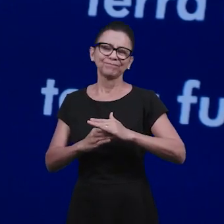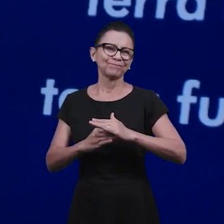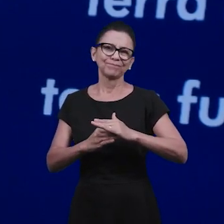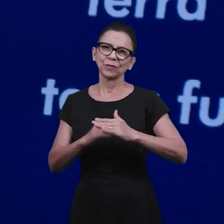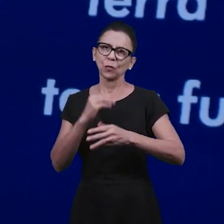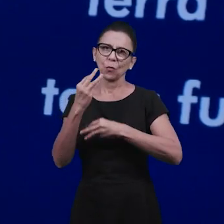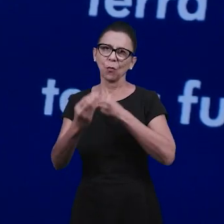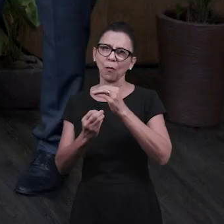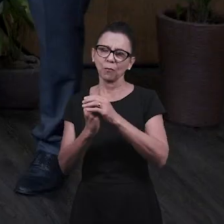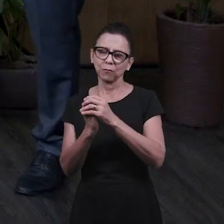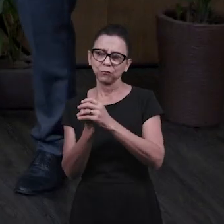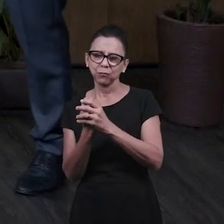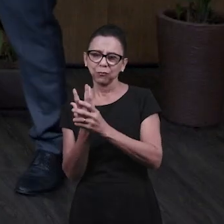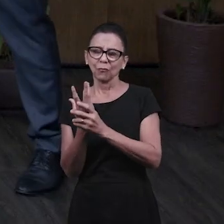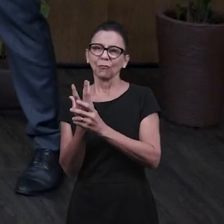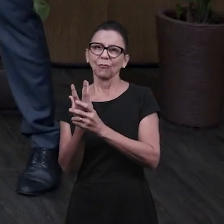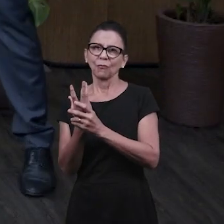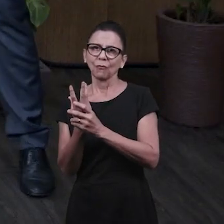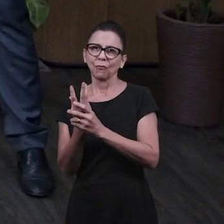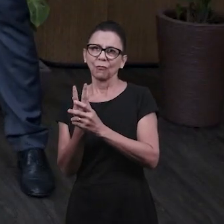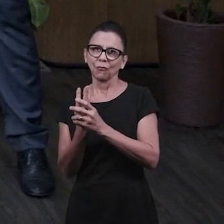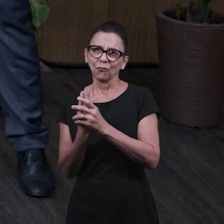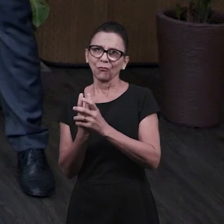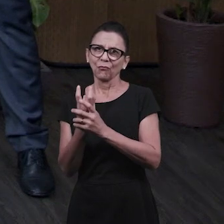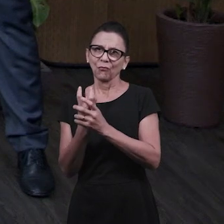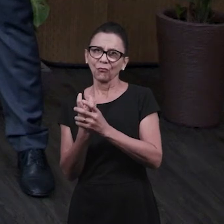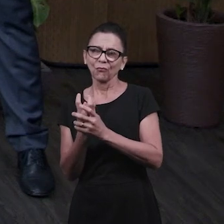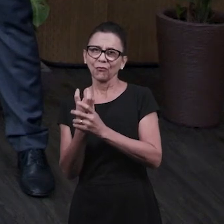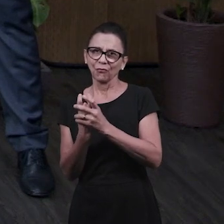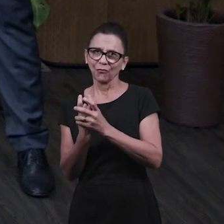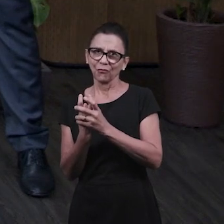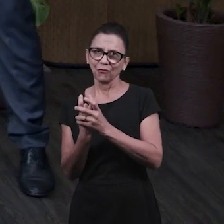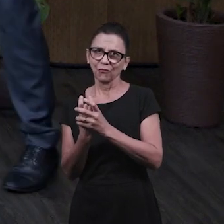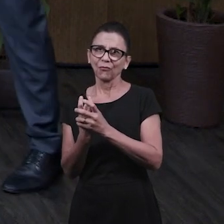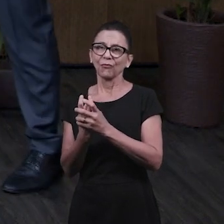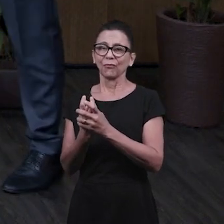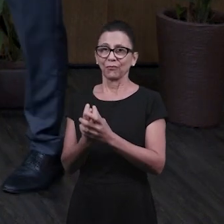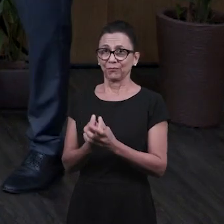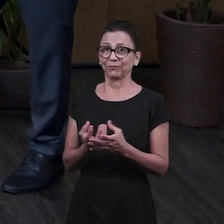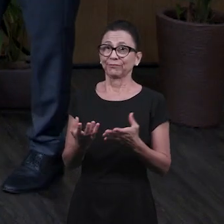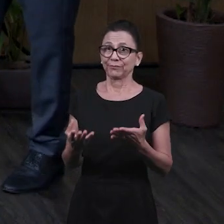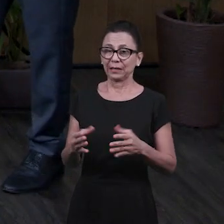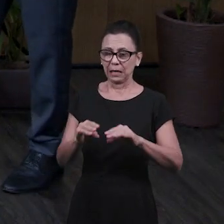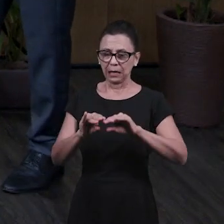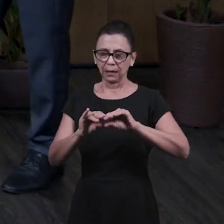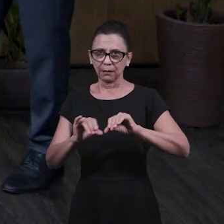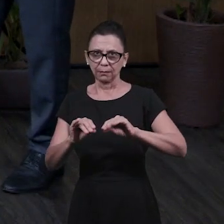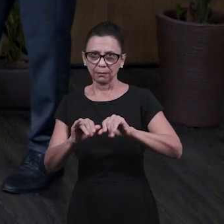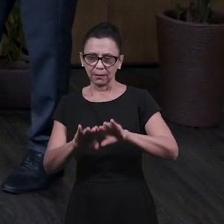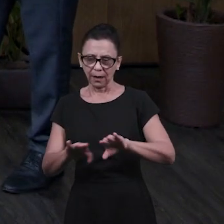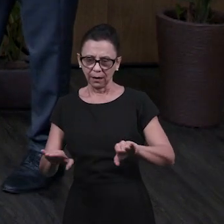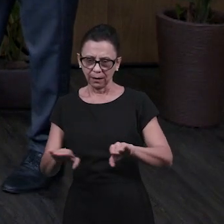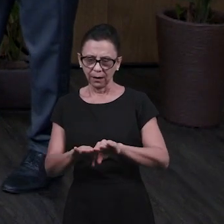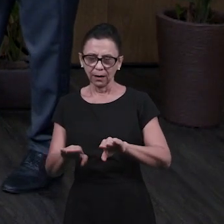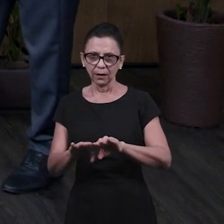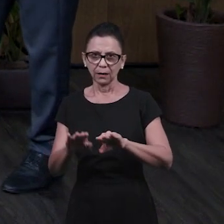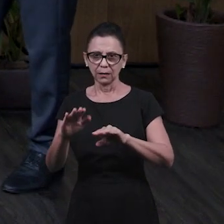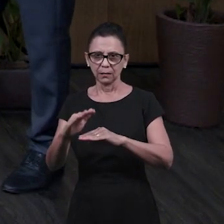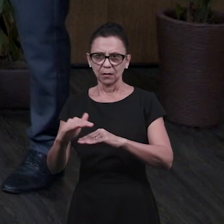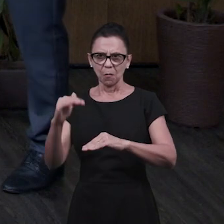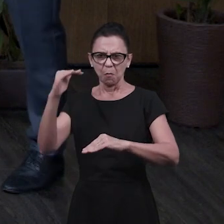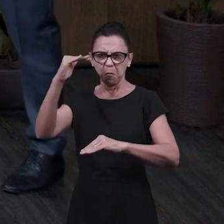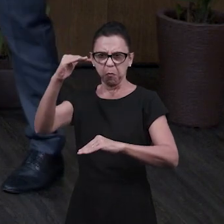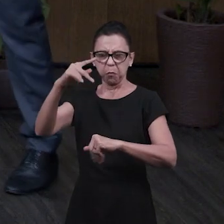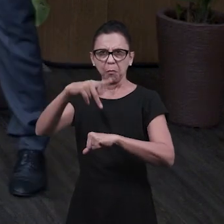la croissance de la plante. Exactement ce terrain, parce qu'il était pierreux, il avait peu